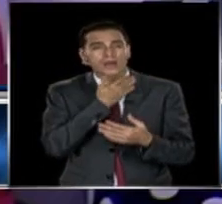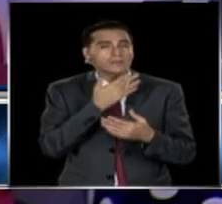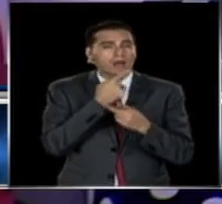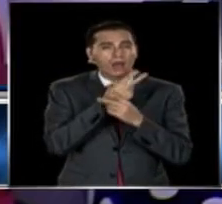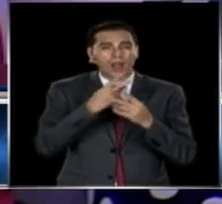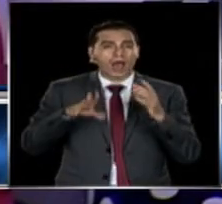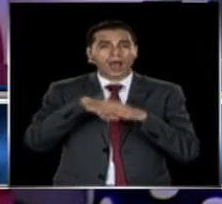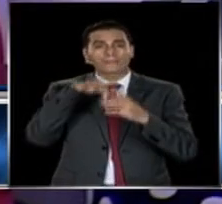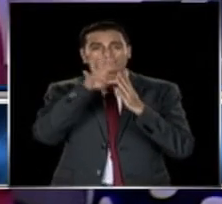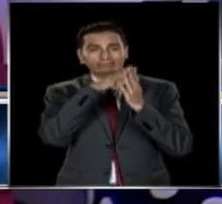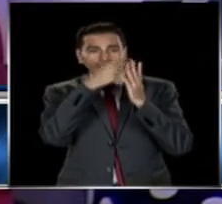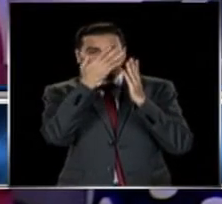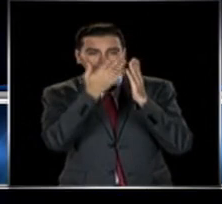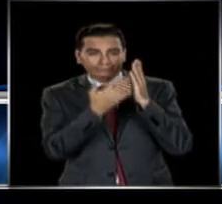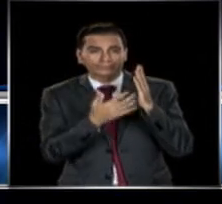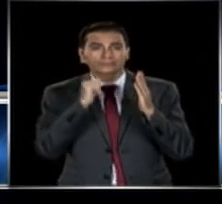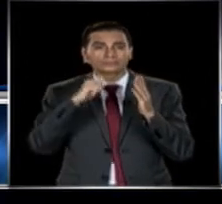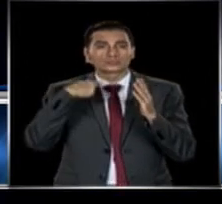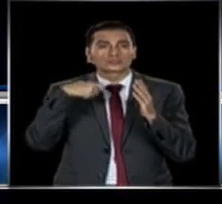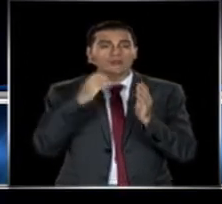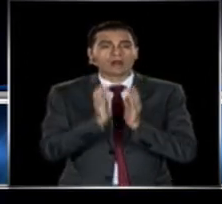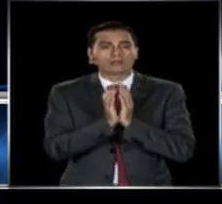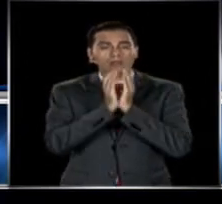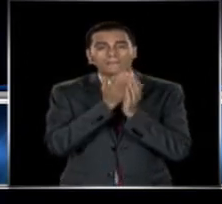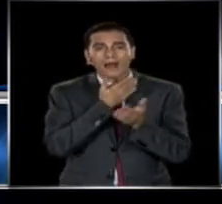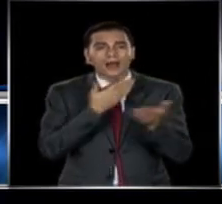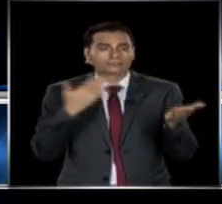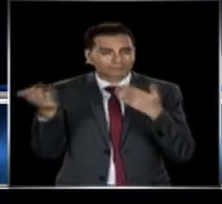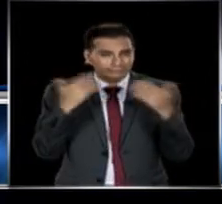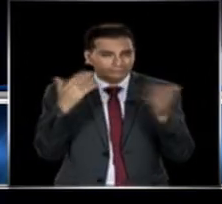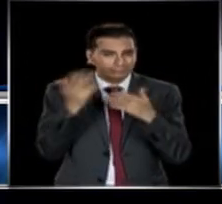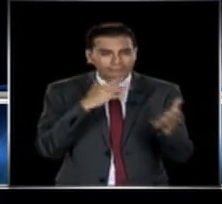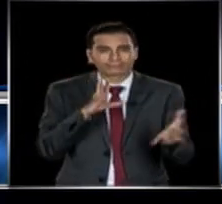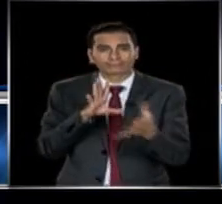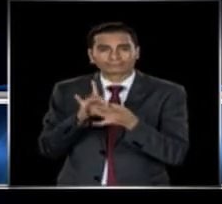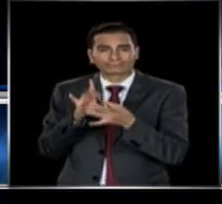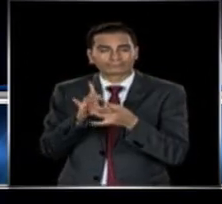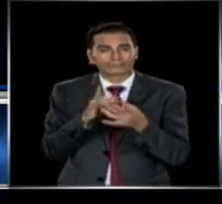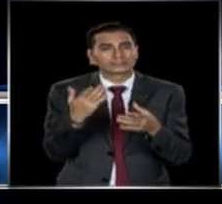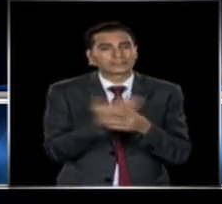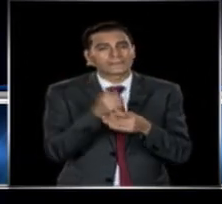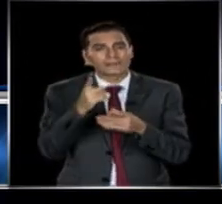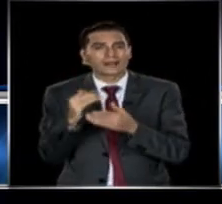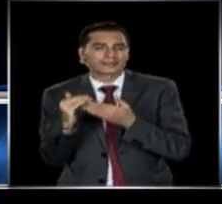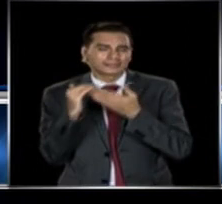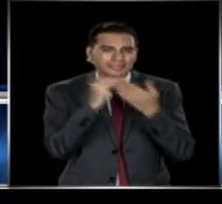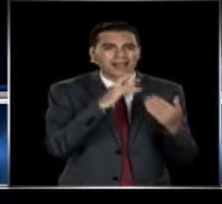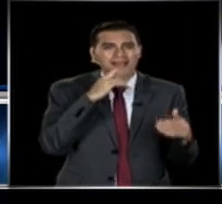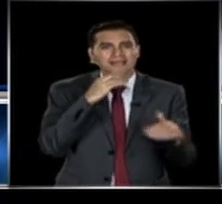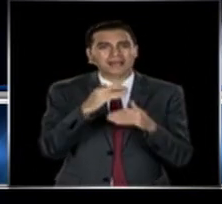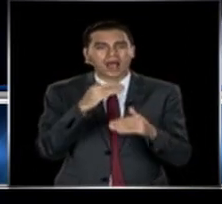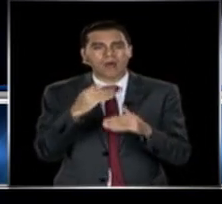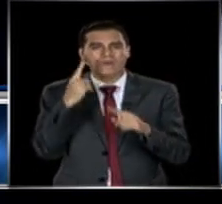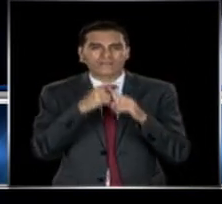لكفيف. فالحقيقه بنفتح مجال التطوع للمجتمع كله، وقد ايه ده هيساعد مش بس على